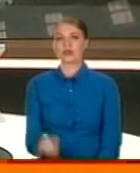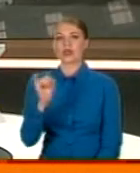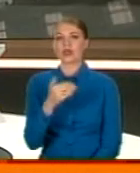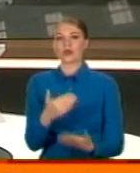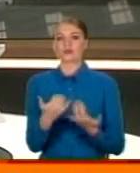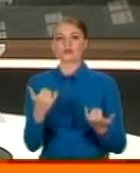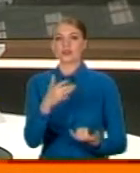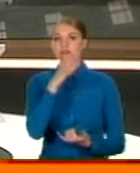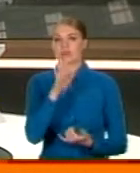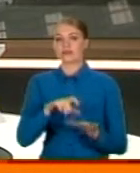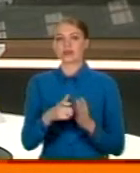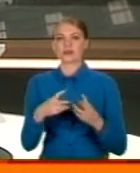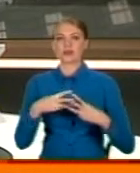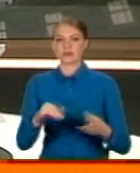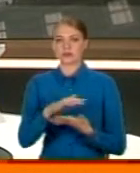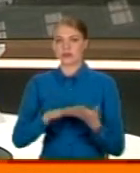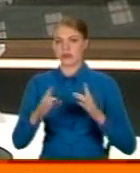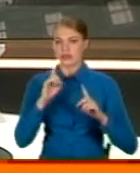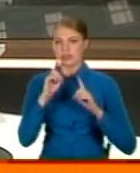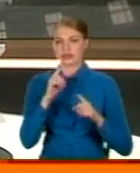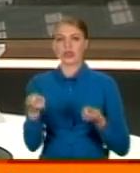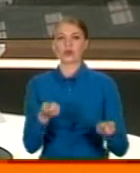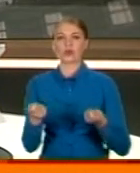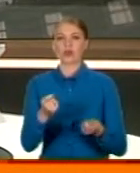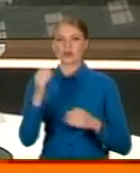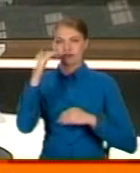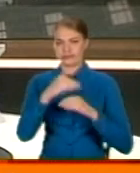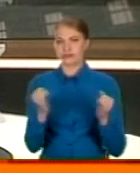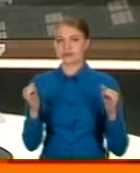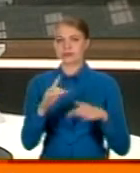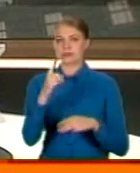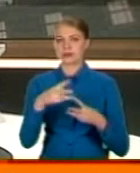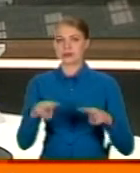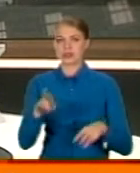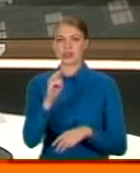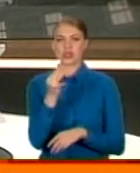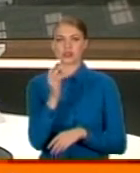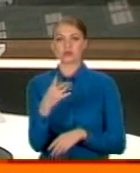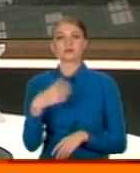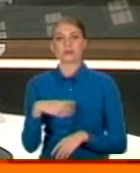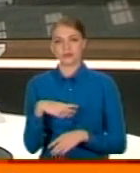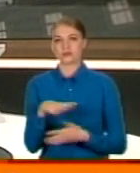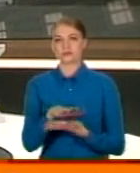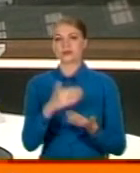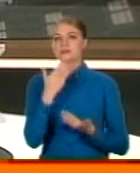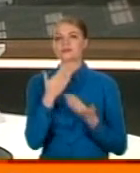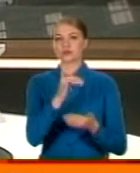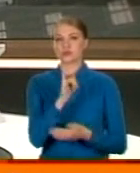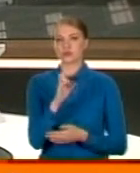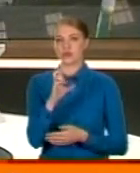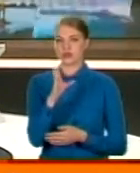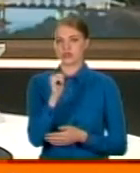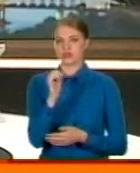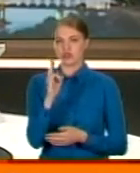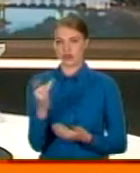І ось в ці хвилини в Кабінеті міністрів триває засідання. Урядників надвечір зібрав прем'єр Яценюк. Навіщо? Запитаємо Бориса Сачалка, він